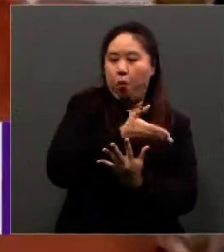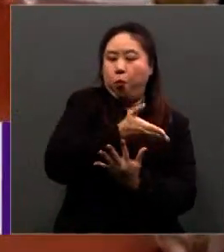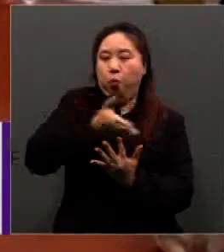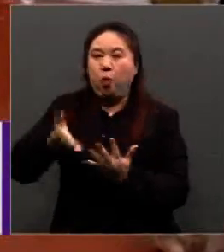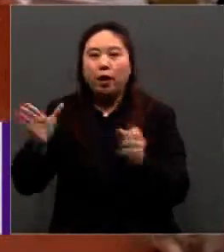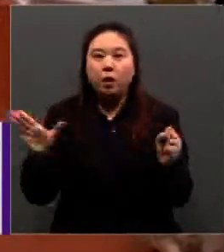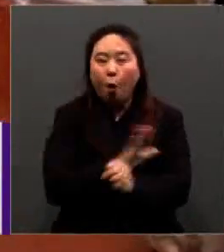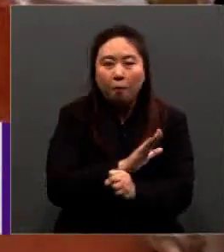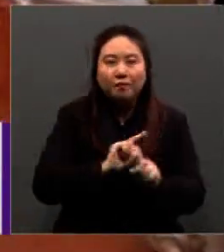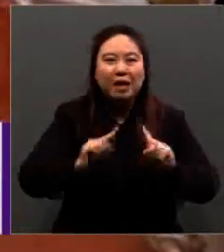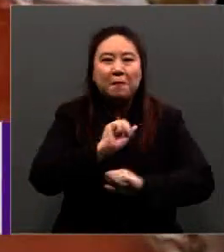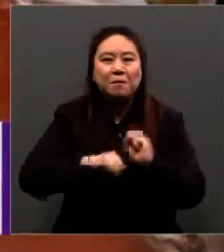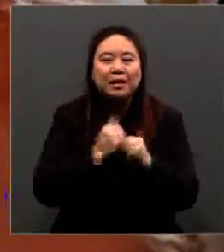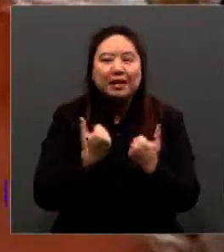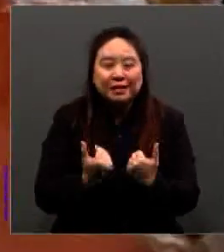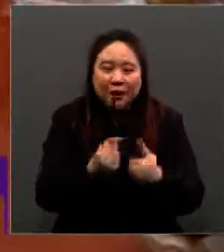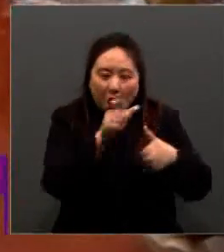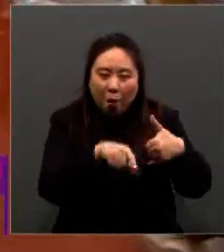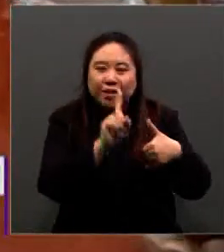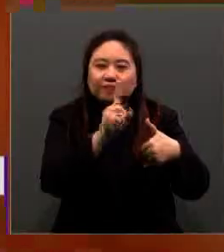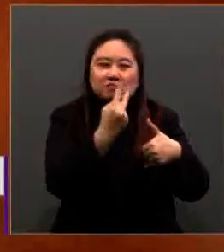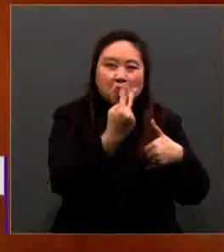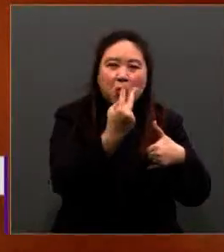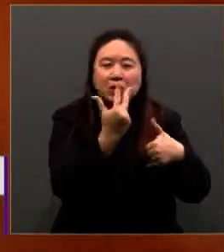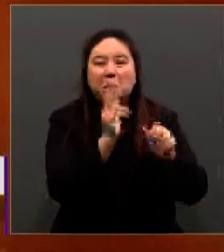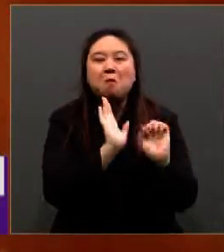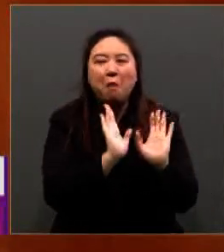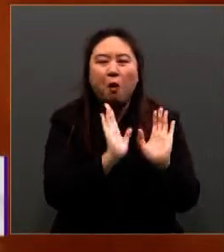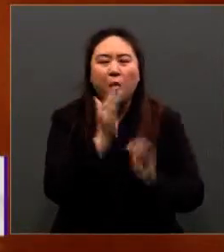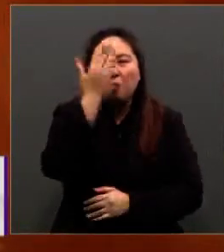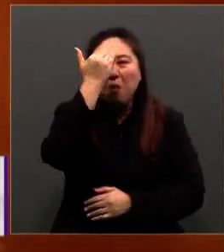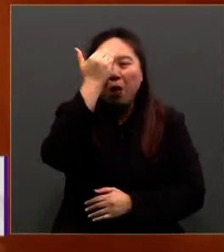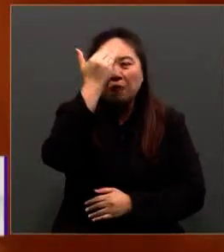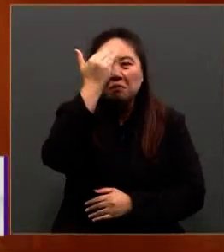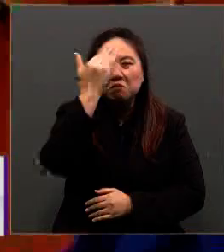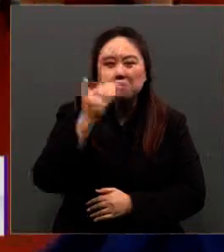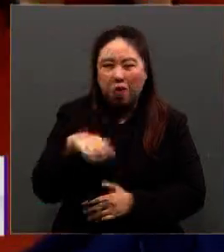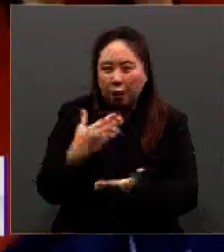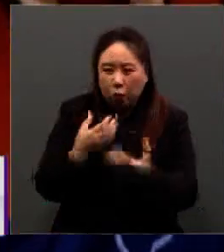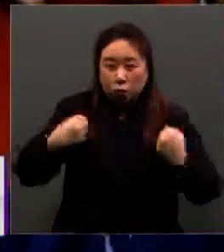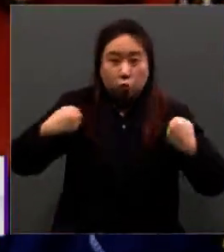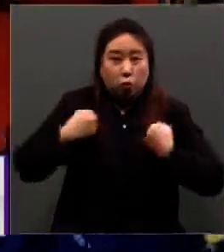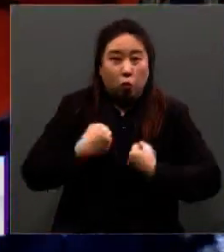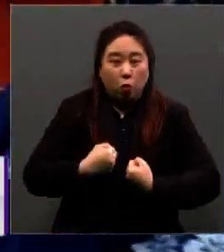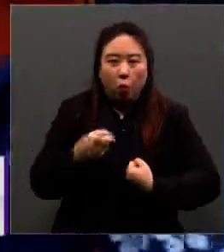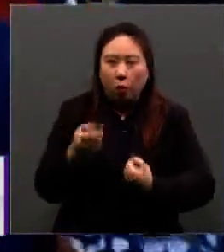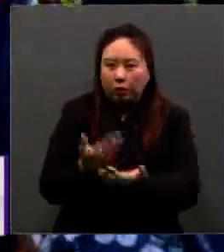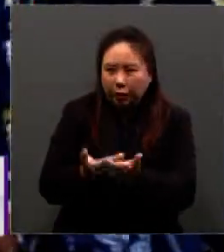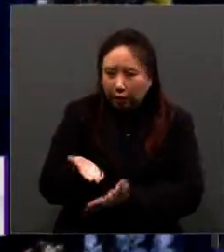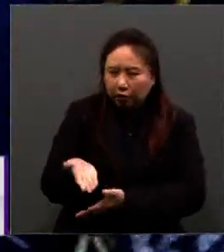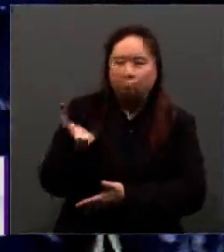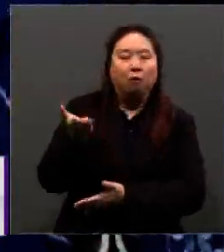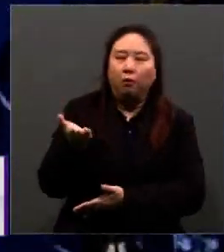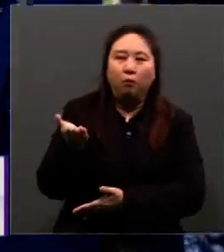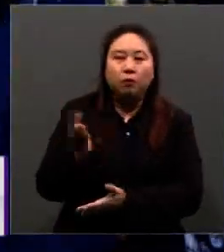ารอบนี้ปีนี้เหลือคนหนึ่ง 2-3 ชุดเพราะว่าบางทีเนี่ยราคาชุดนักเรียนก็ปรับขึ้นนะคะ